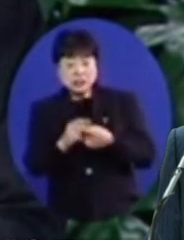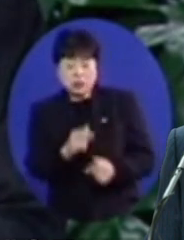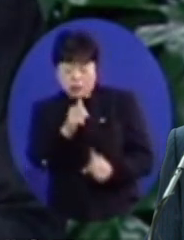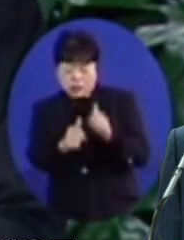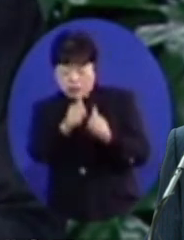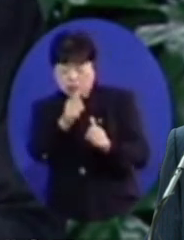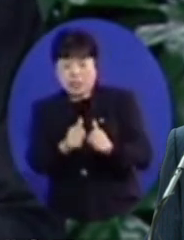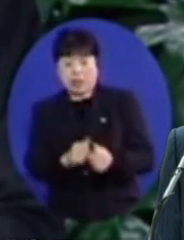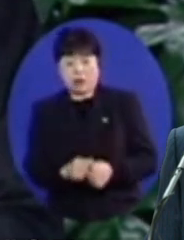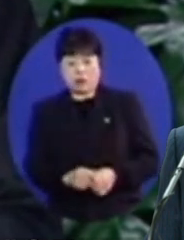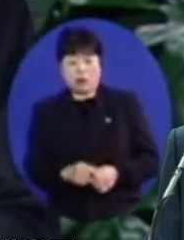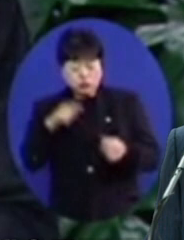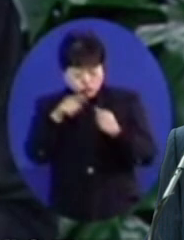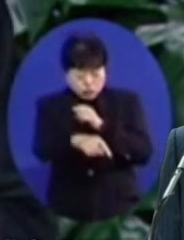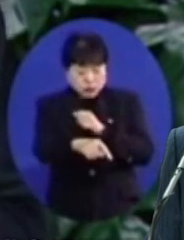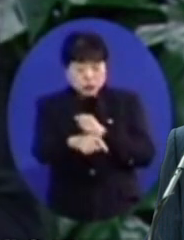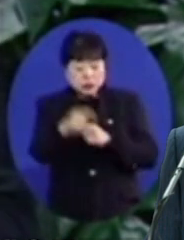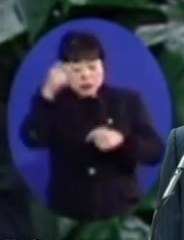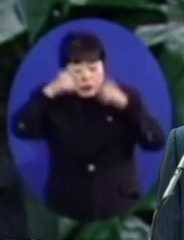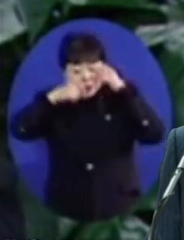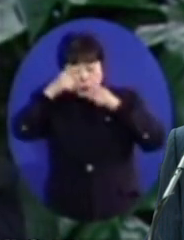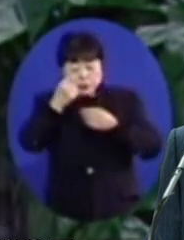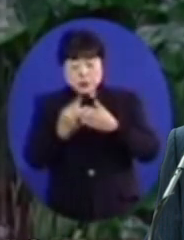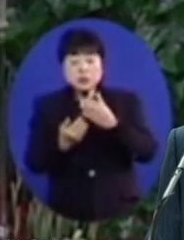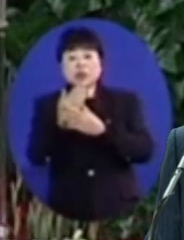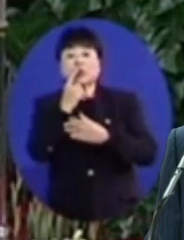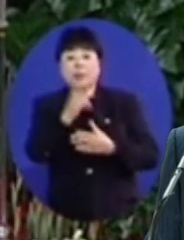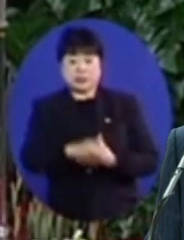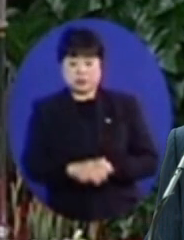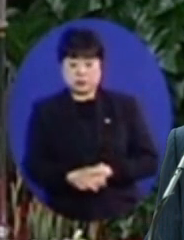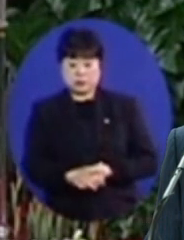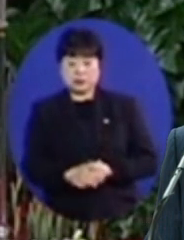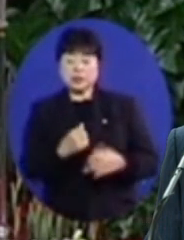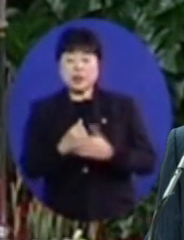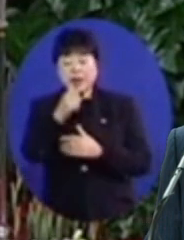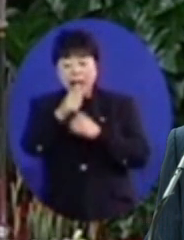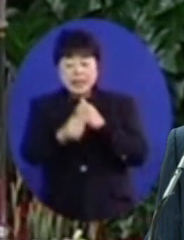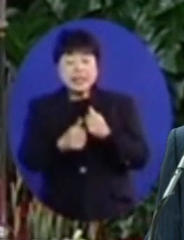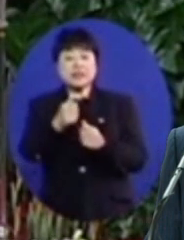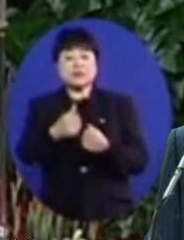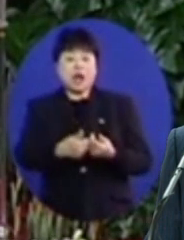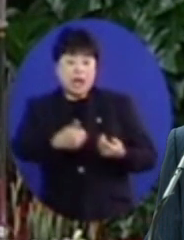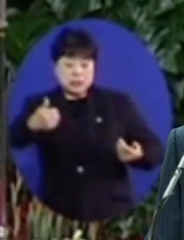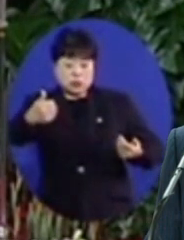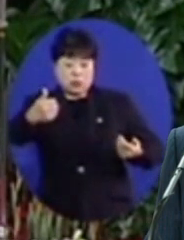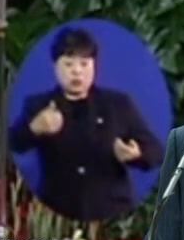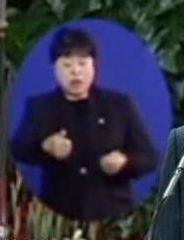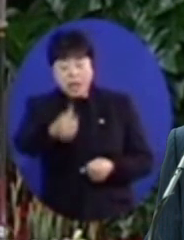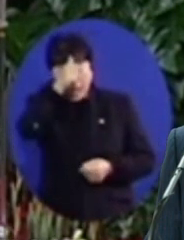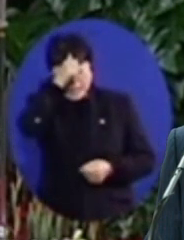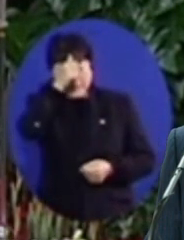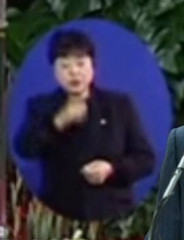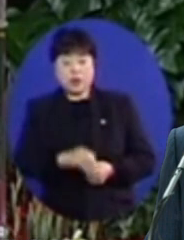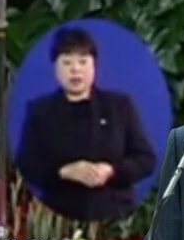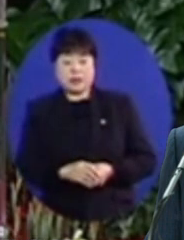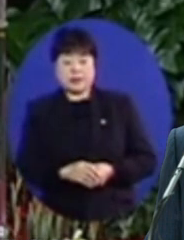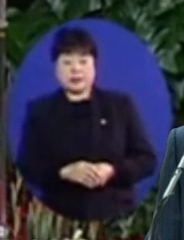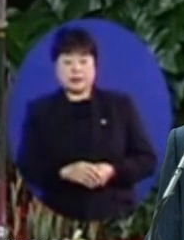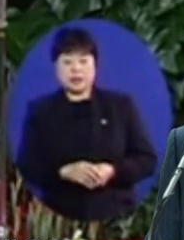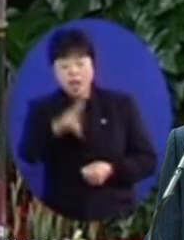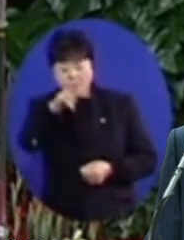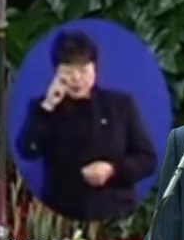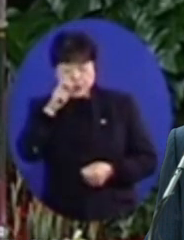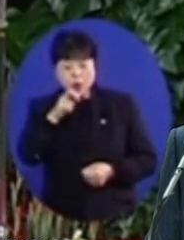경쟁이 있어 가인이 아벨을 죽이는 비극이 생겨난 열심히 그러므로 하나님과 갈라지고 아담과 미워함의